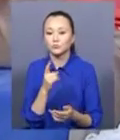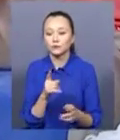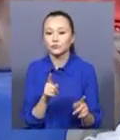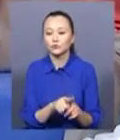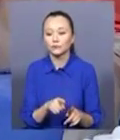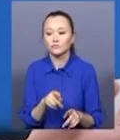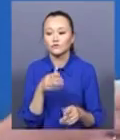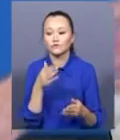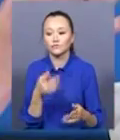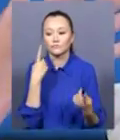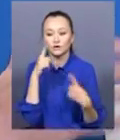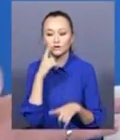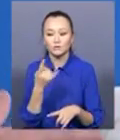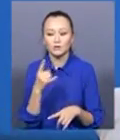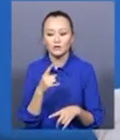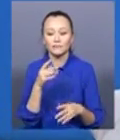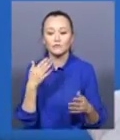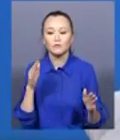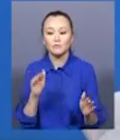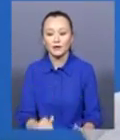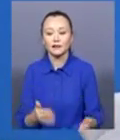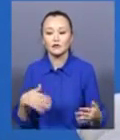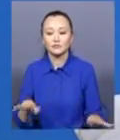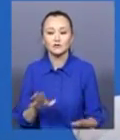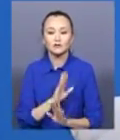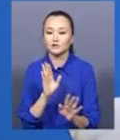такого творческого маленького ангелочка. Нет,